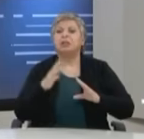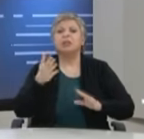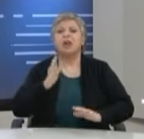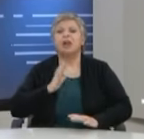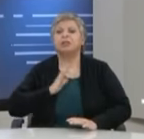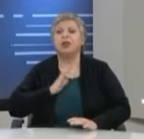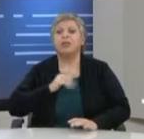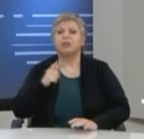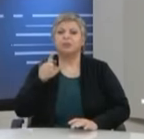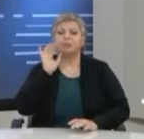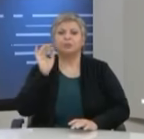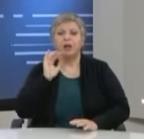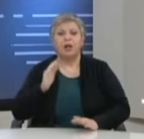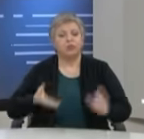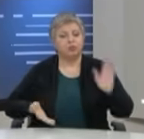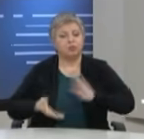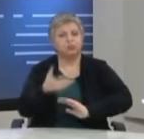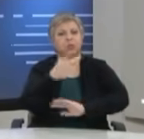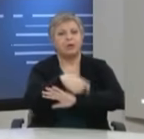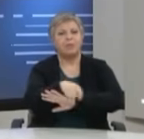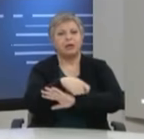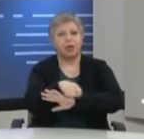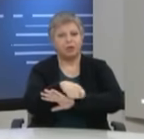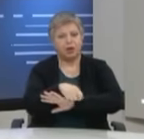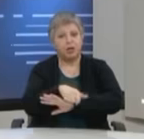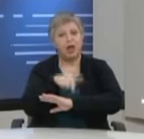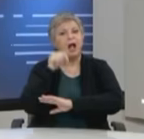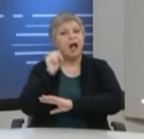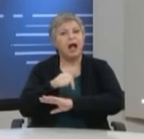έχετε υπογράψει, αποκλείεται να δικαιωθεί. Να το